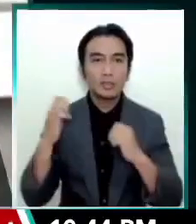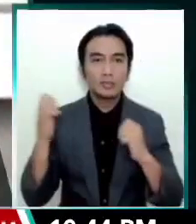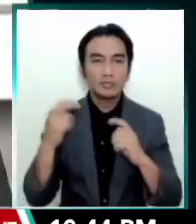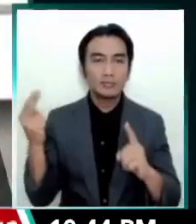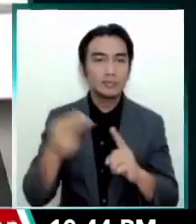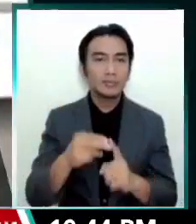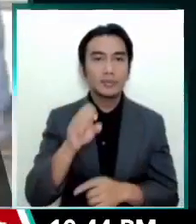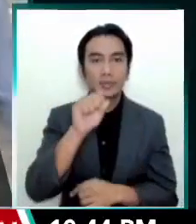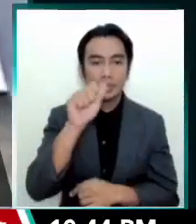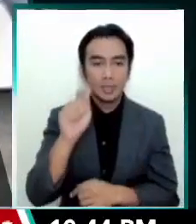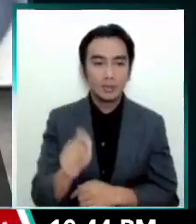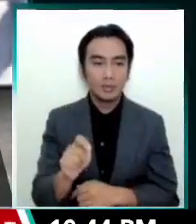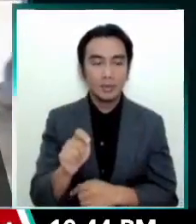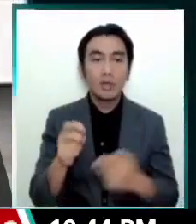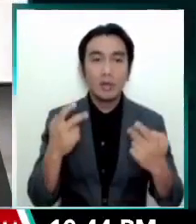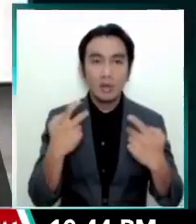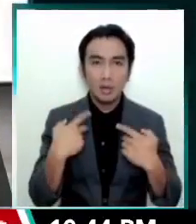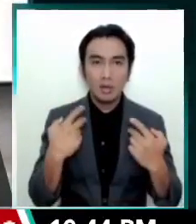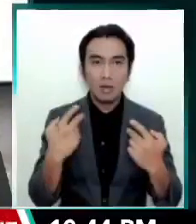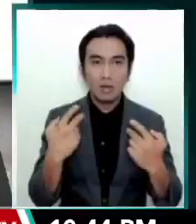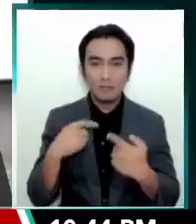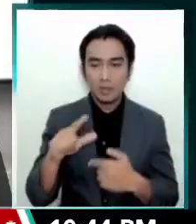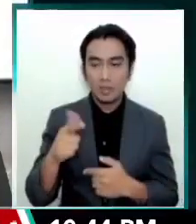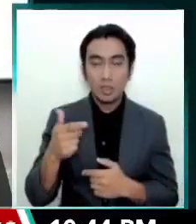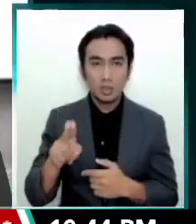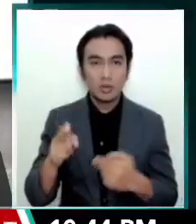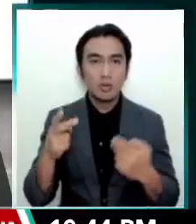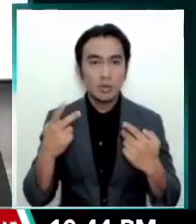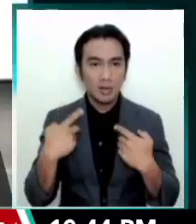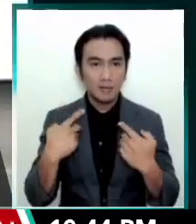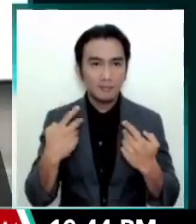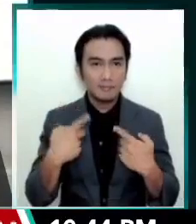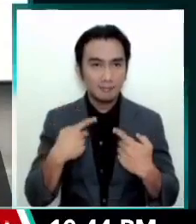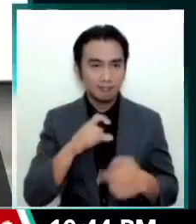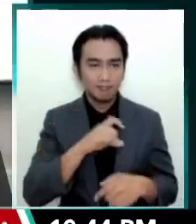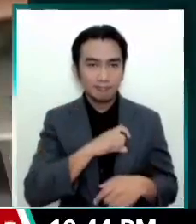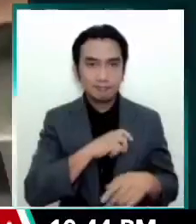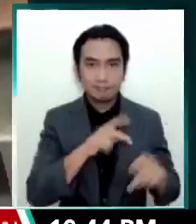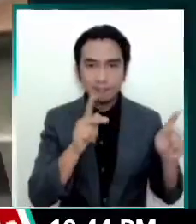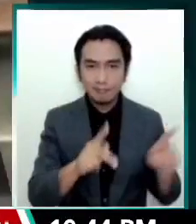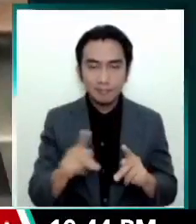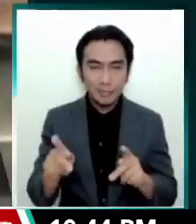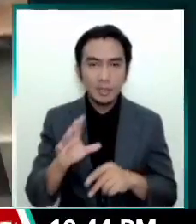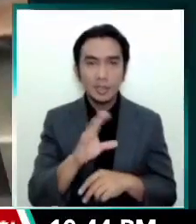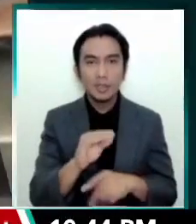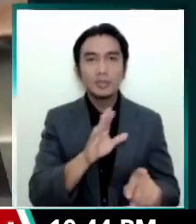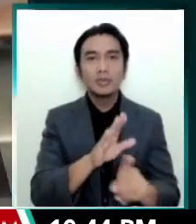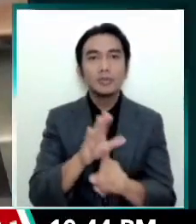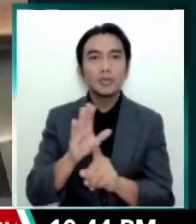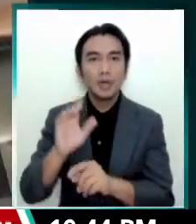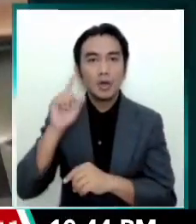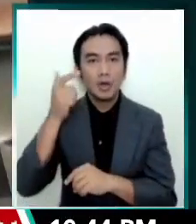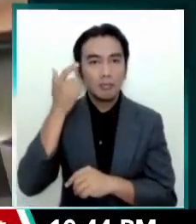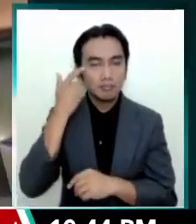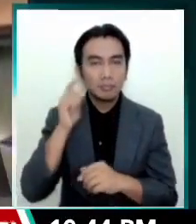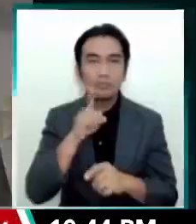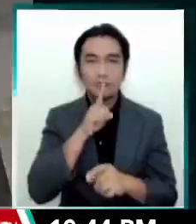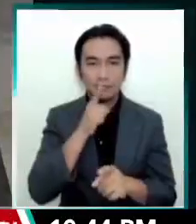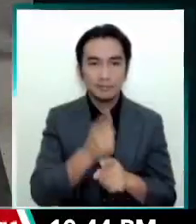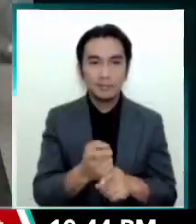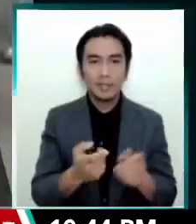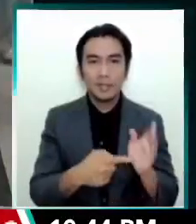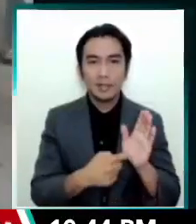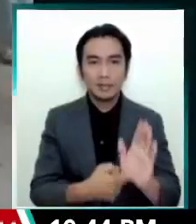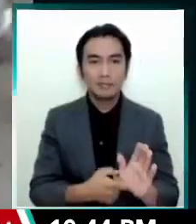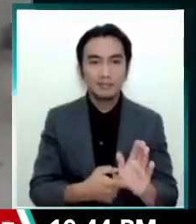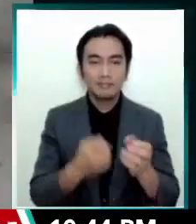dito, may inilatag ng security plans ang Malay Police at iba't ibang ahensya ng gobyerno upang matiyak ang seguridad ng mga bisita. For all